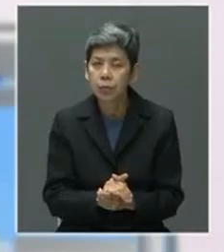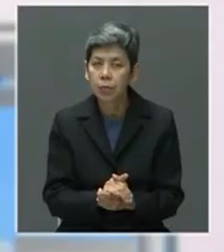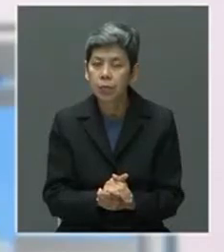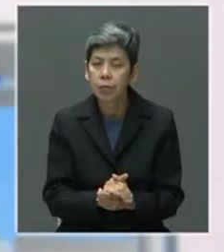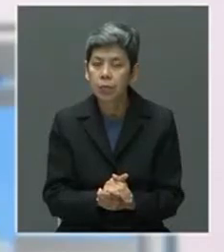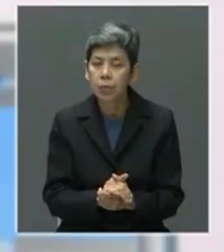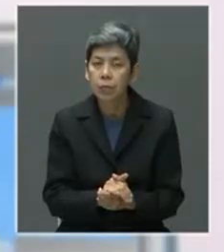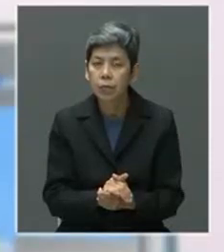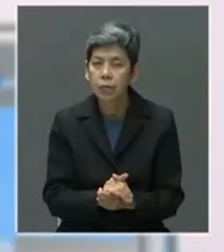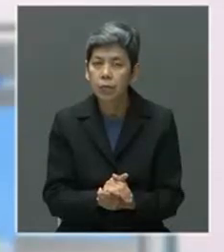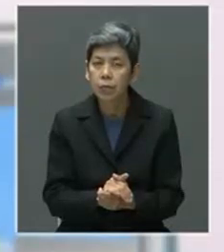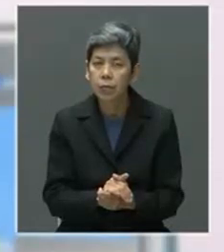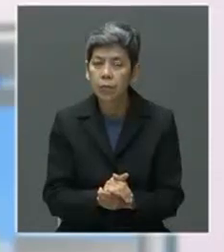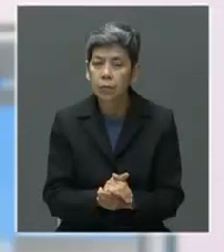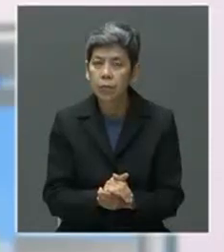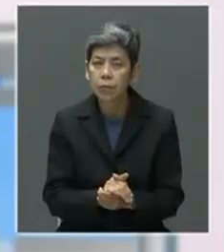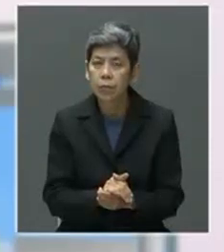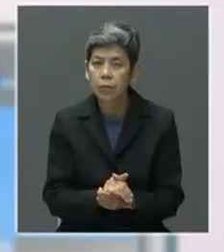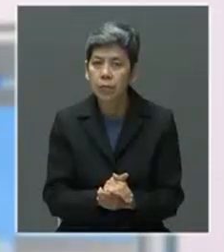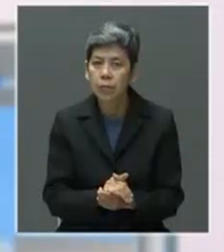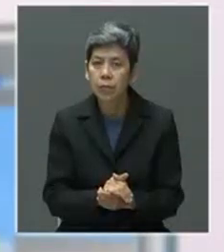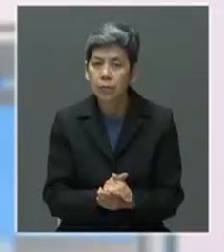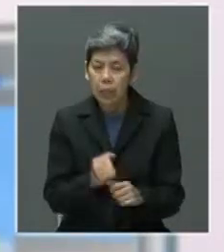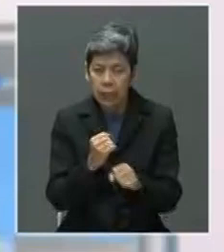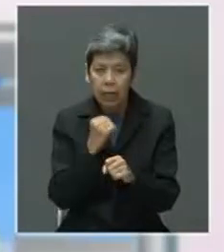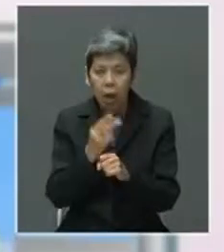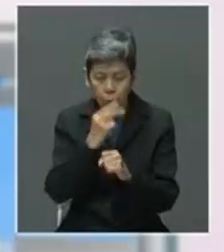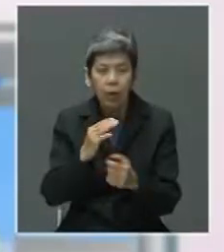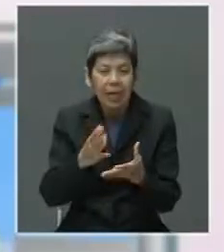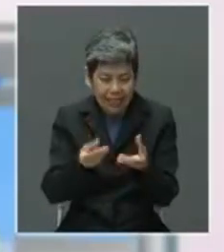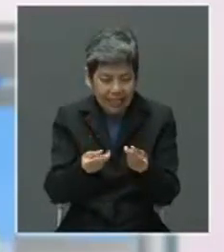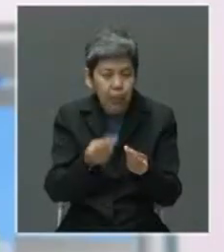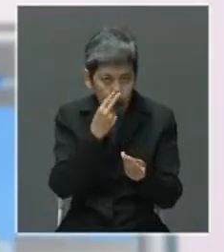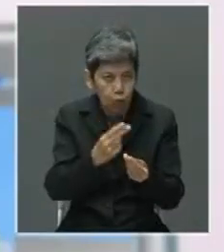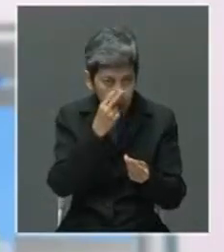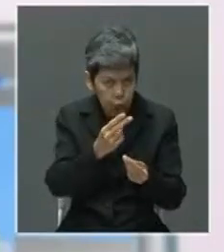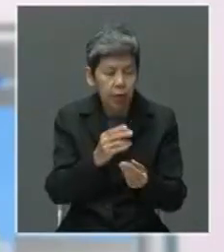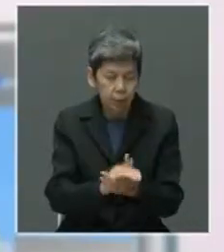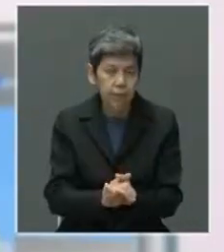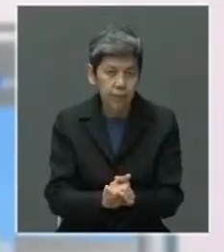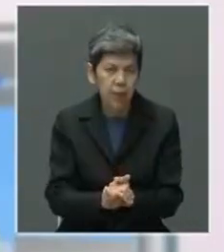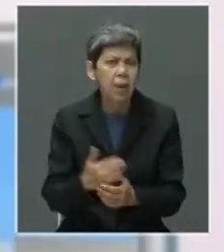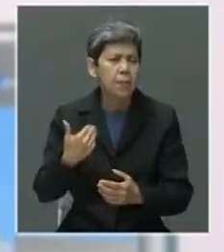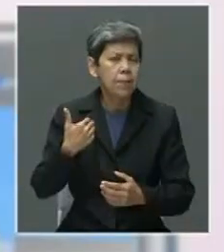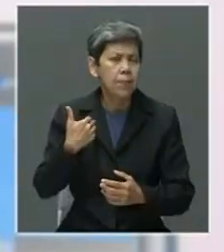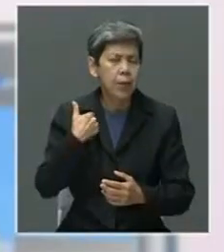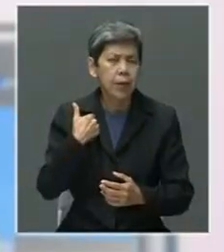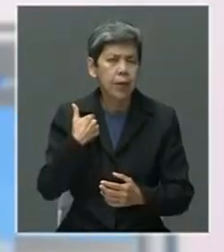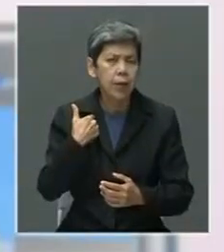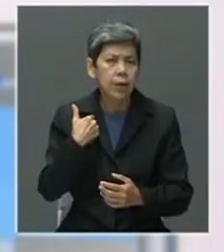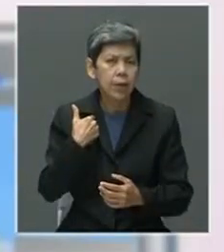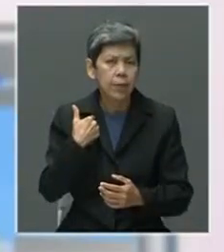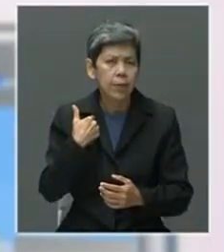เสียชีวิตนะครับผ่านห้องขังที่ DSI นะแล ้ วก็มีการเปิ